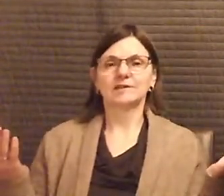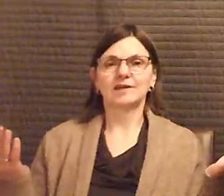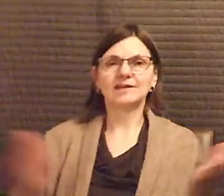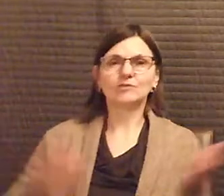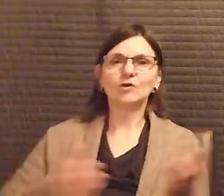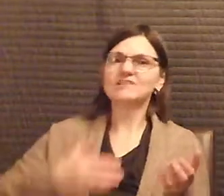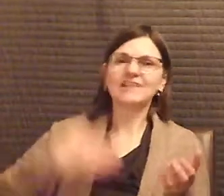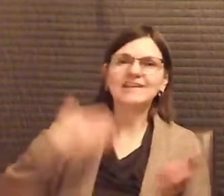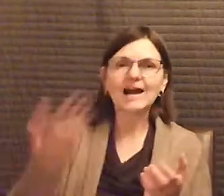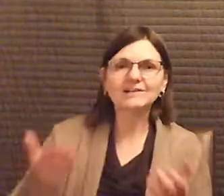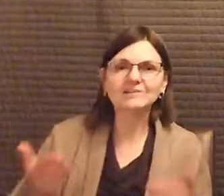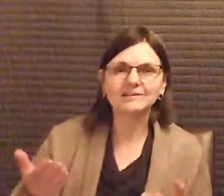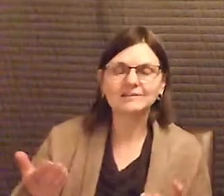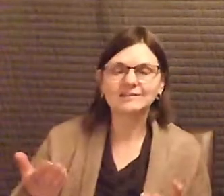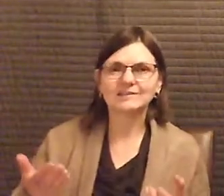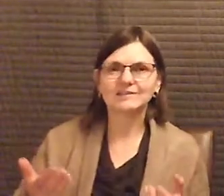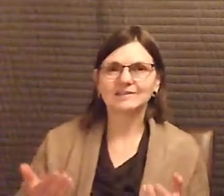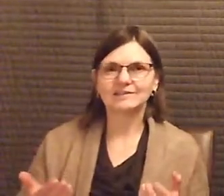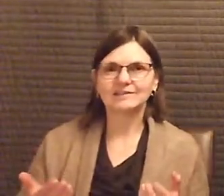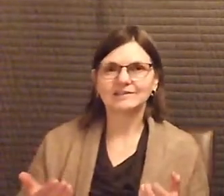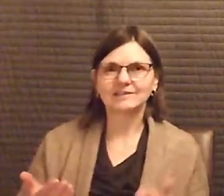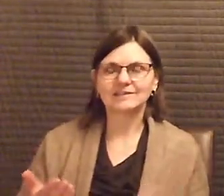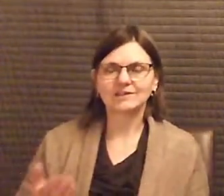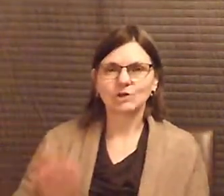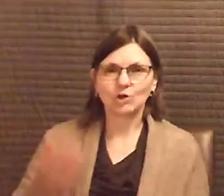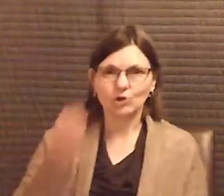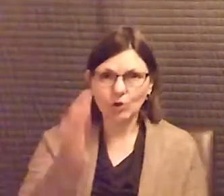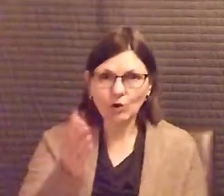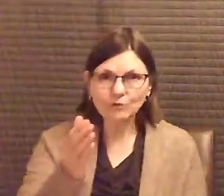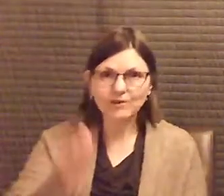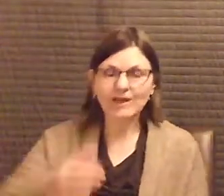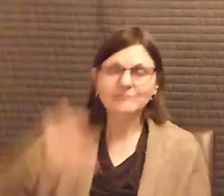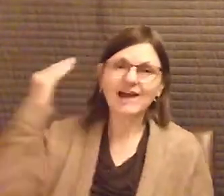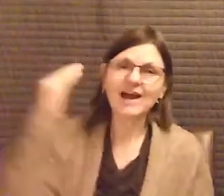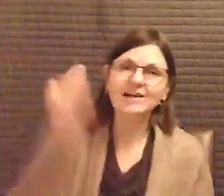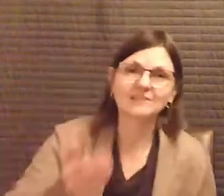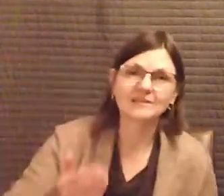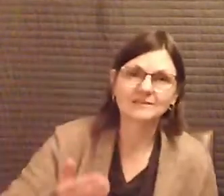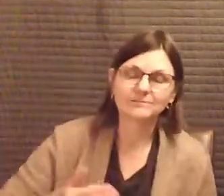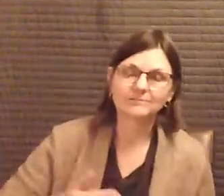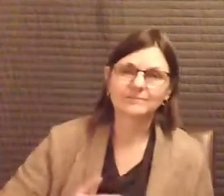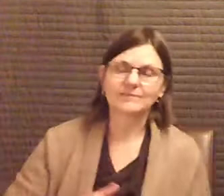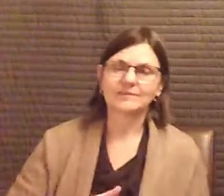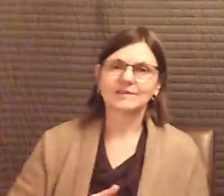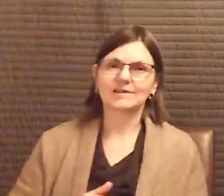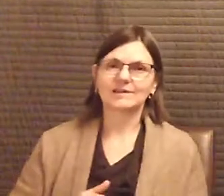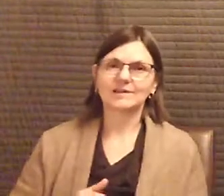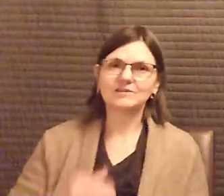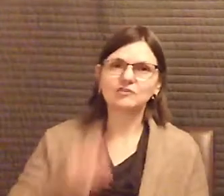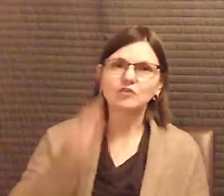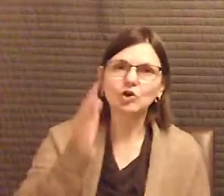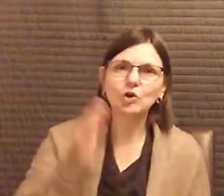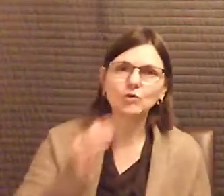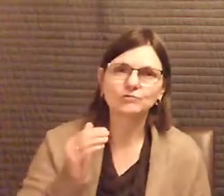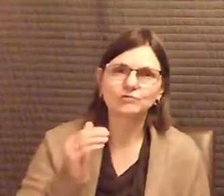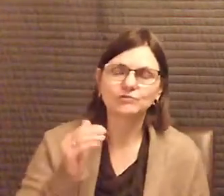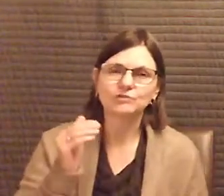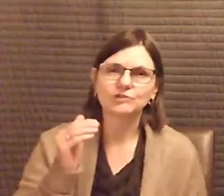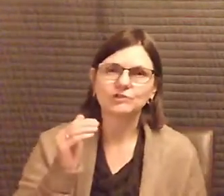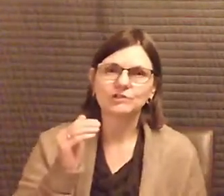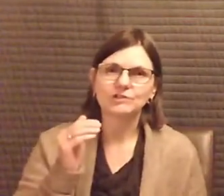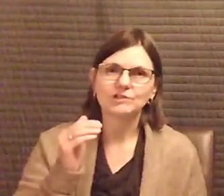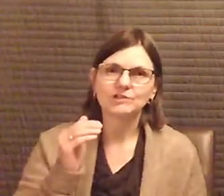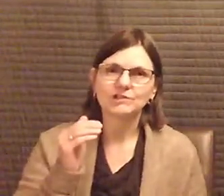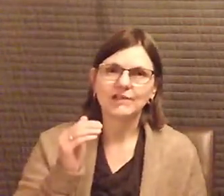actie is geen actie beleving huisje geloof in actie het is v het is geloof in